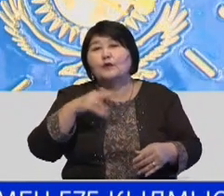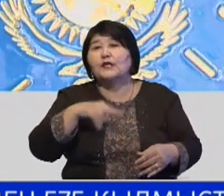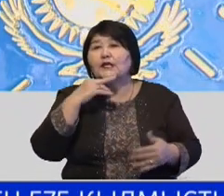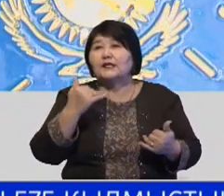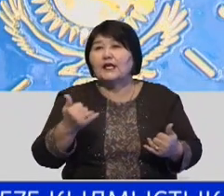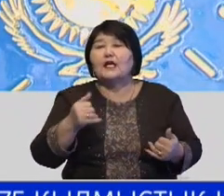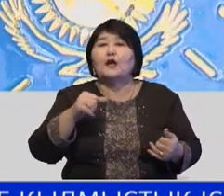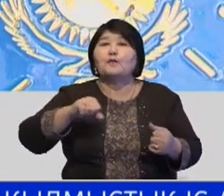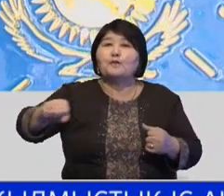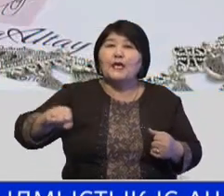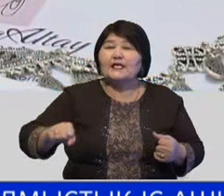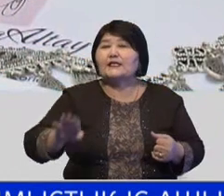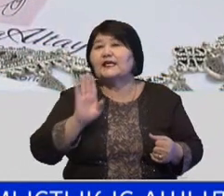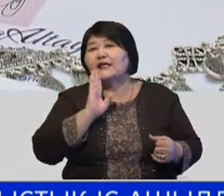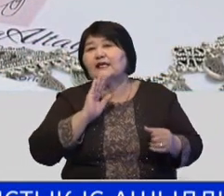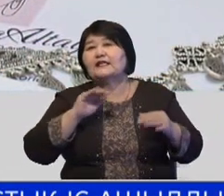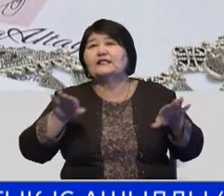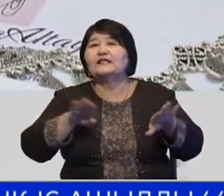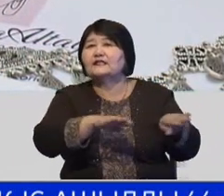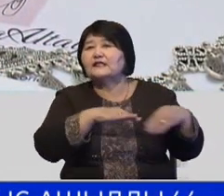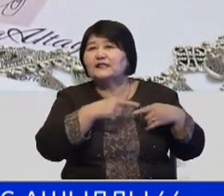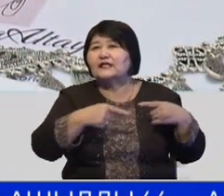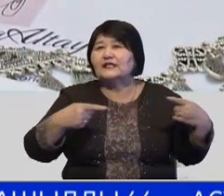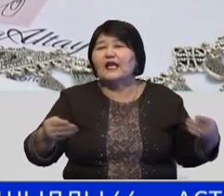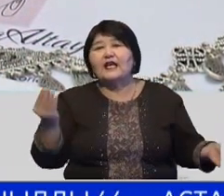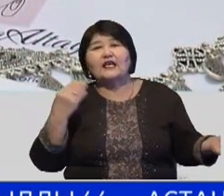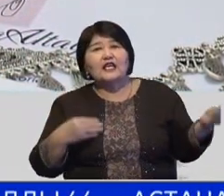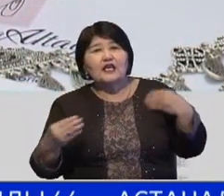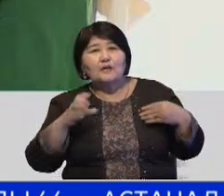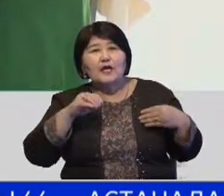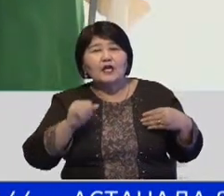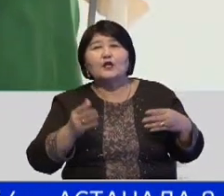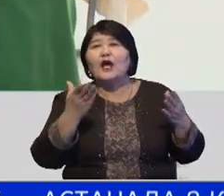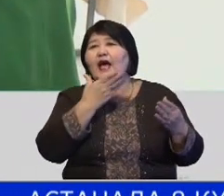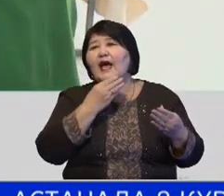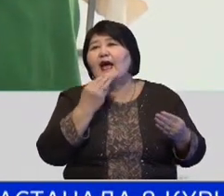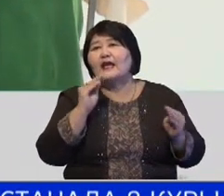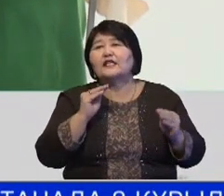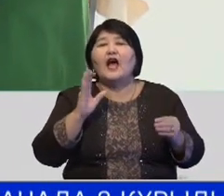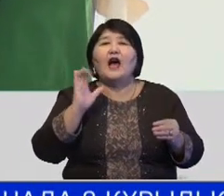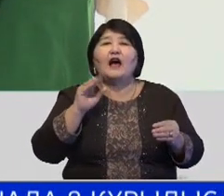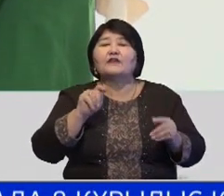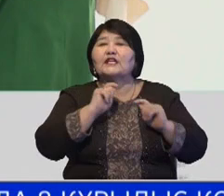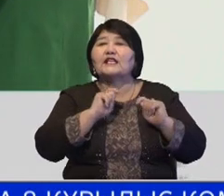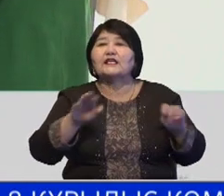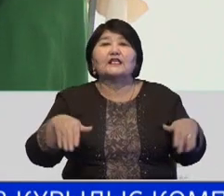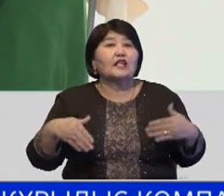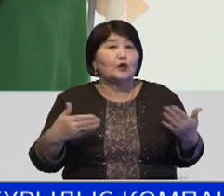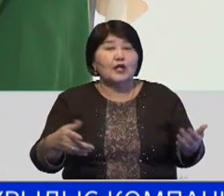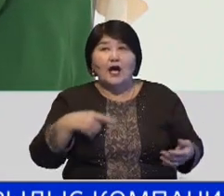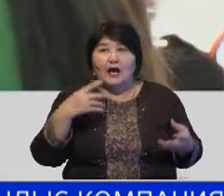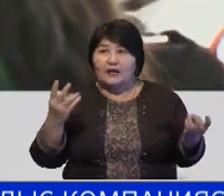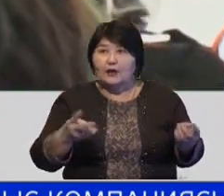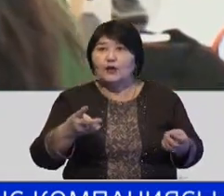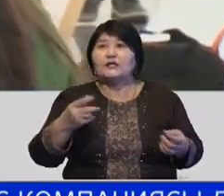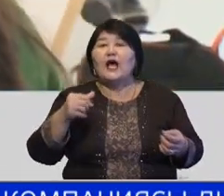назарына бесік және қыз жасауы, этностильдегі киім үлгілері мен әшекейлер авторлық сыйлықтар ұсынылды. Айта